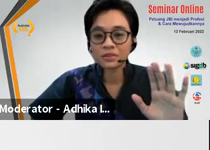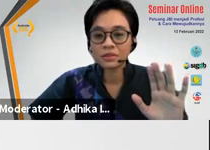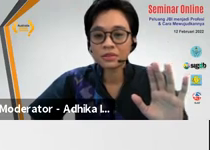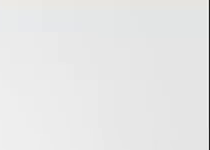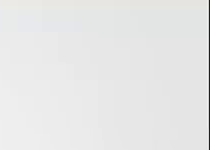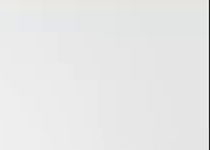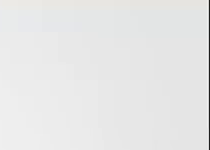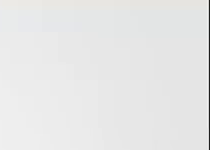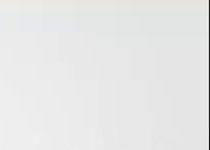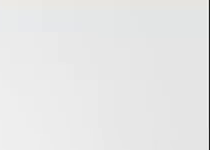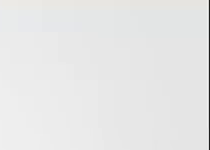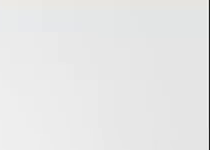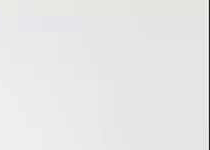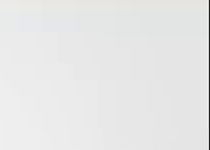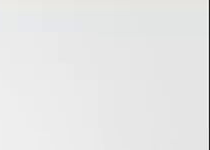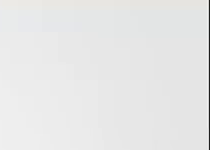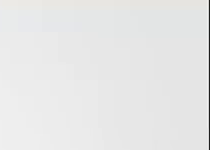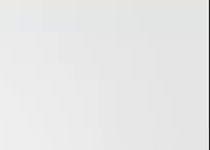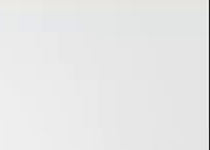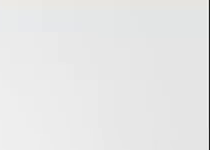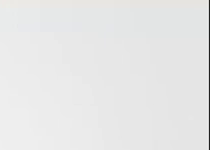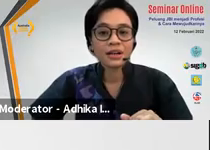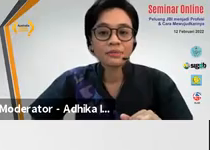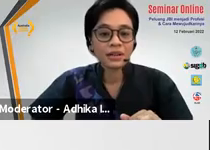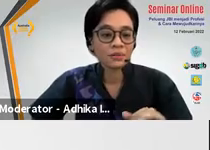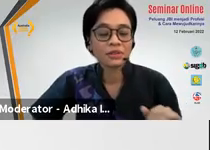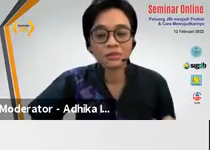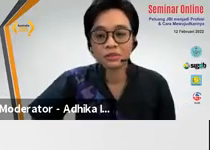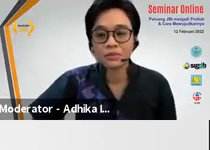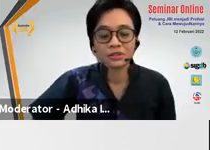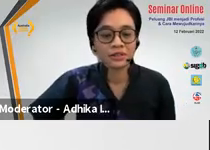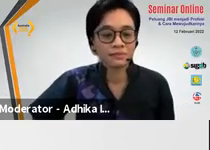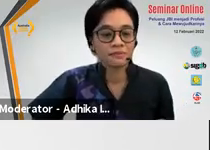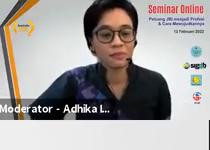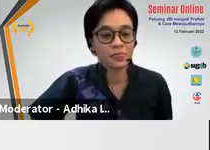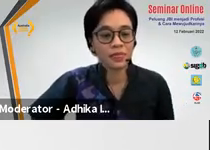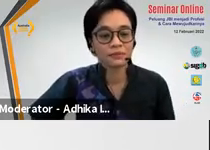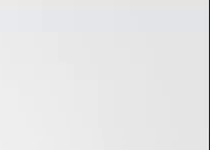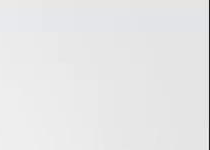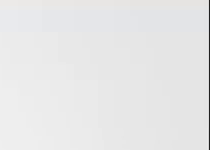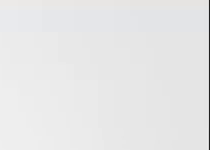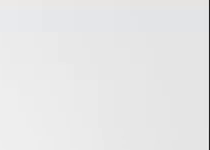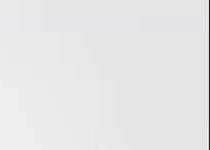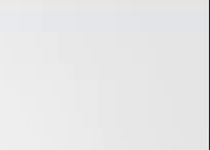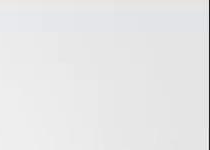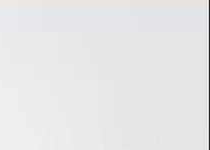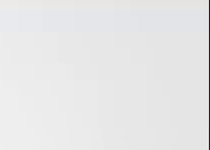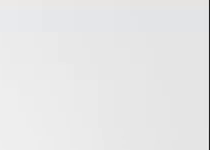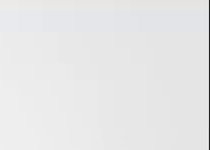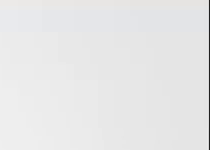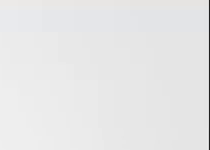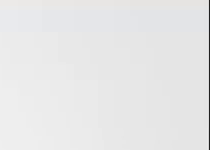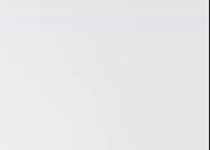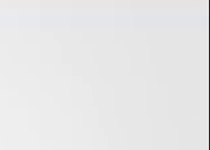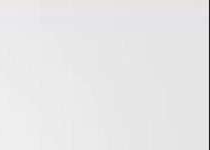dulu ya air karena masih baik silakan Pak Ismail untuk melanjutkan aduh ngomong